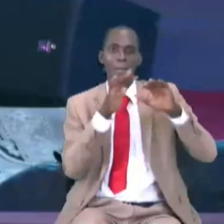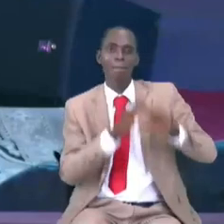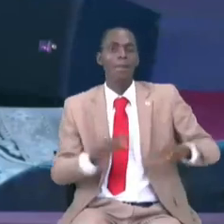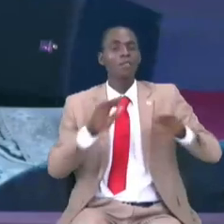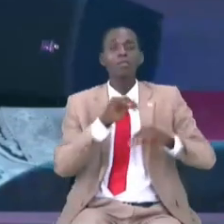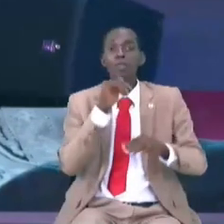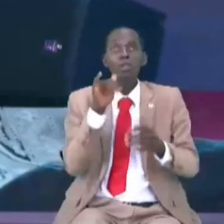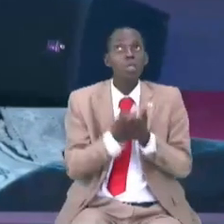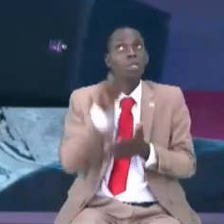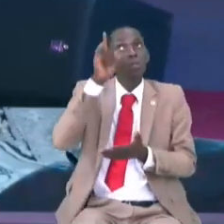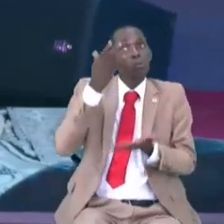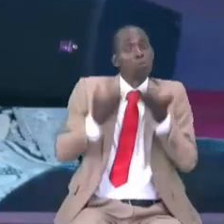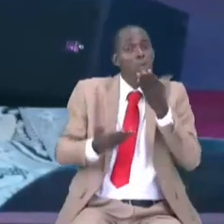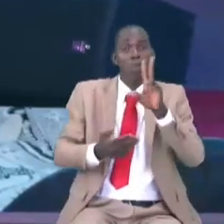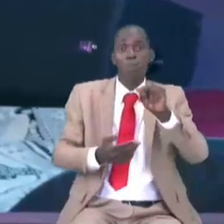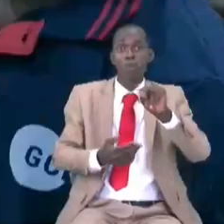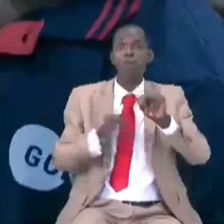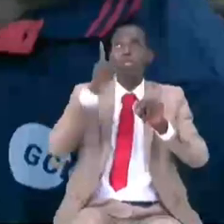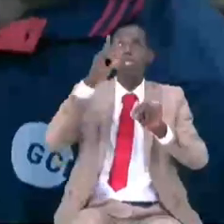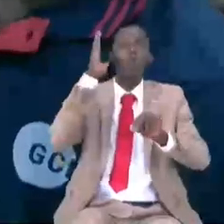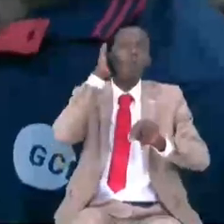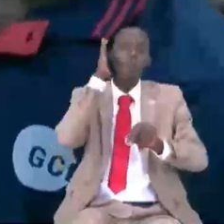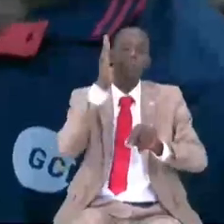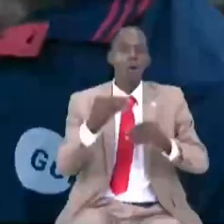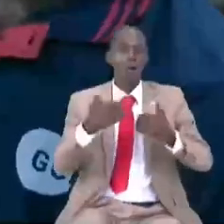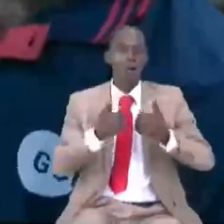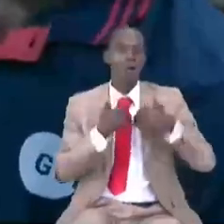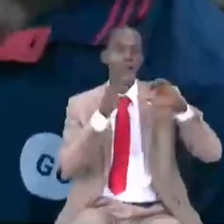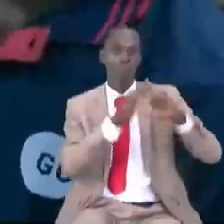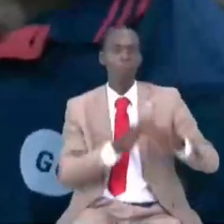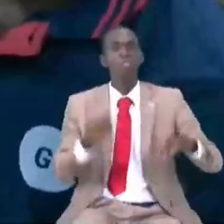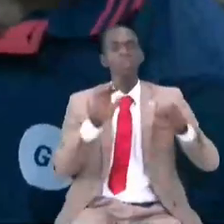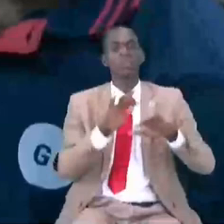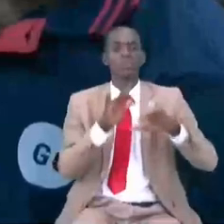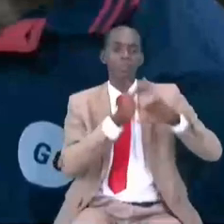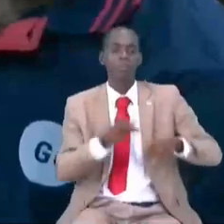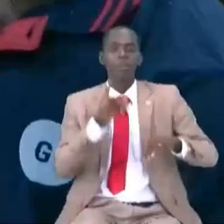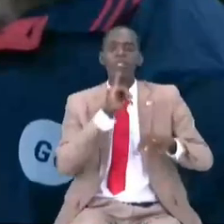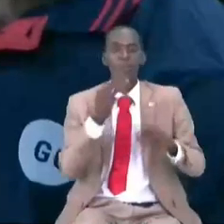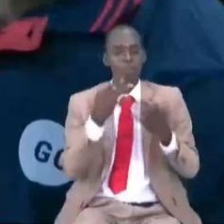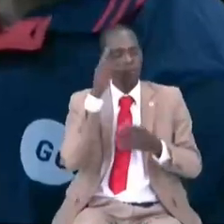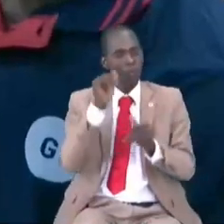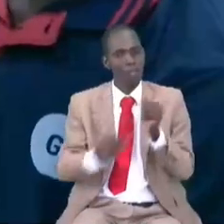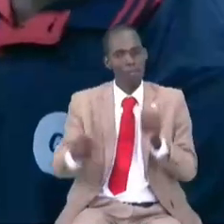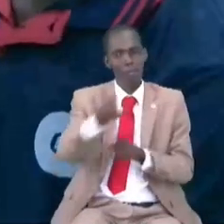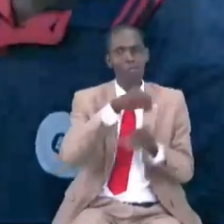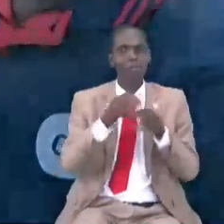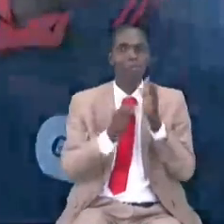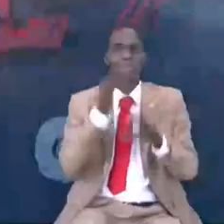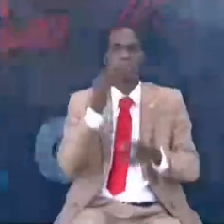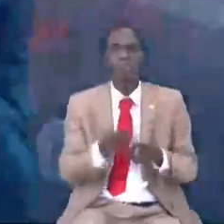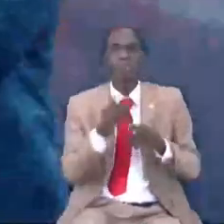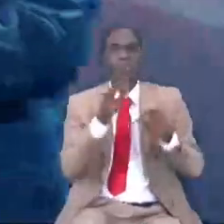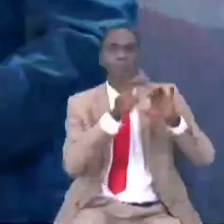Mais il aura pitié de lui. La miséricorde attend chacun. La miséricorde qui pardonne. La miséricorde